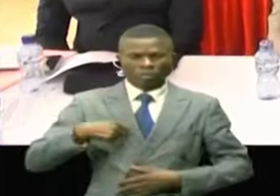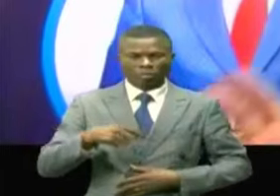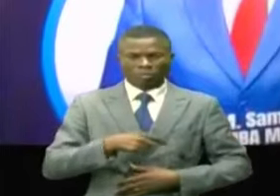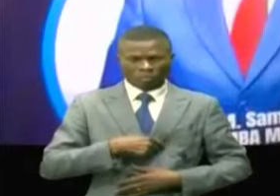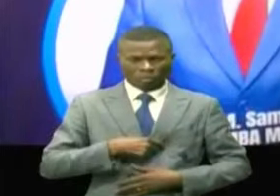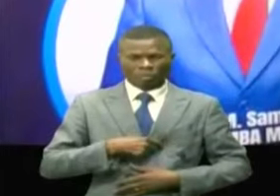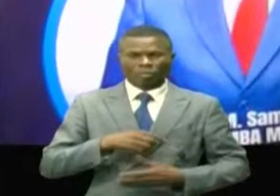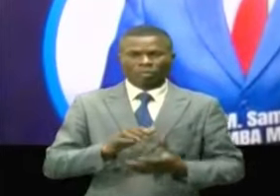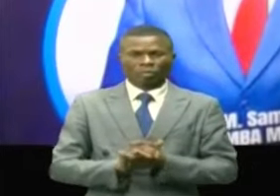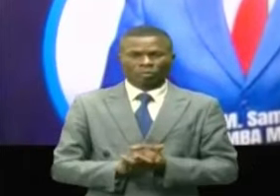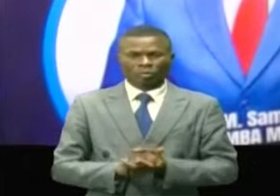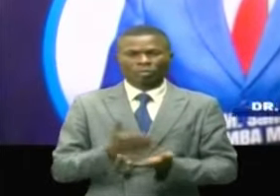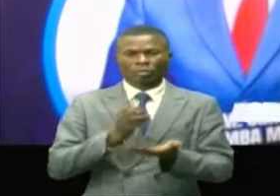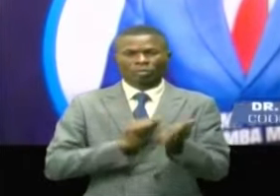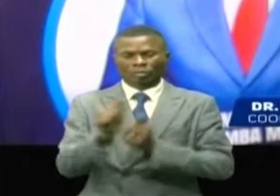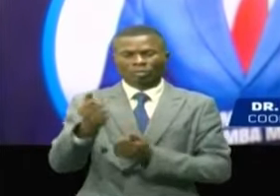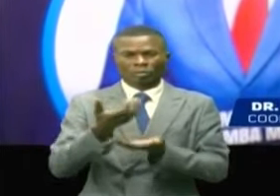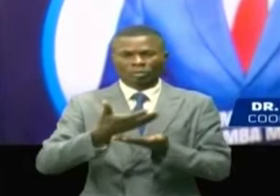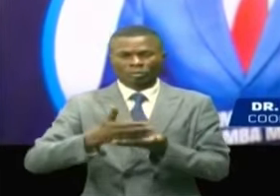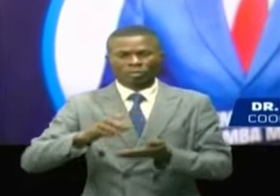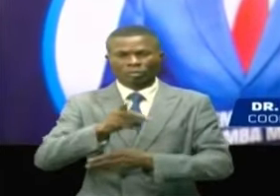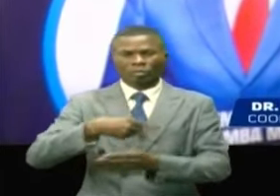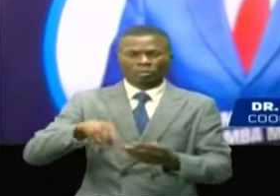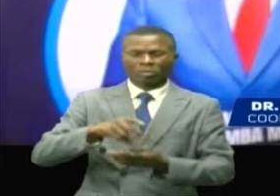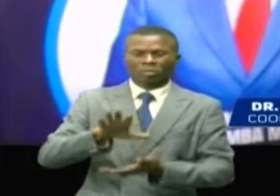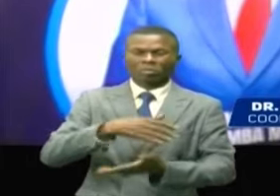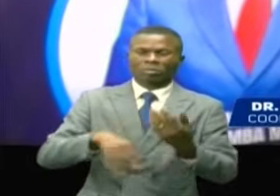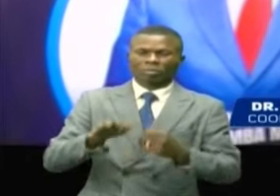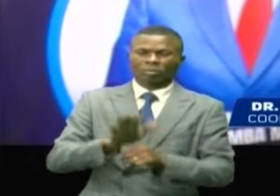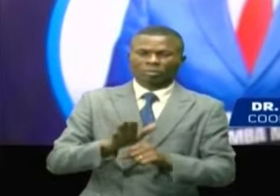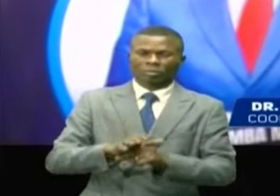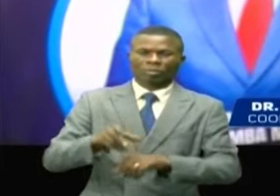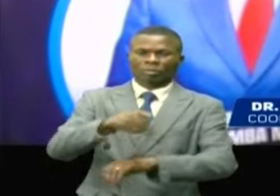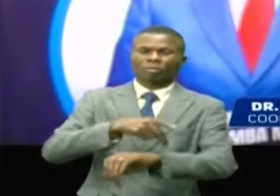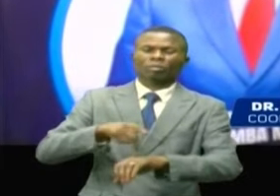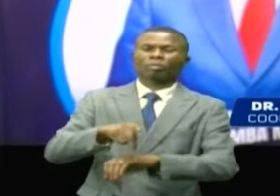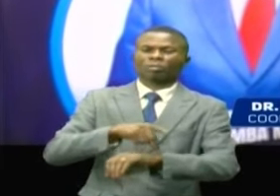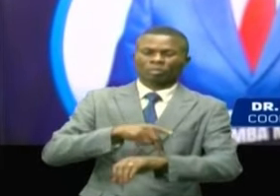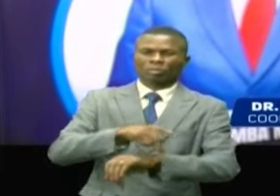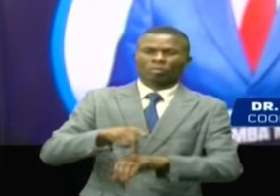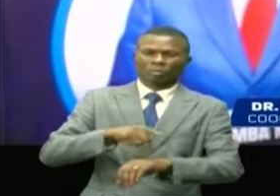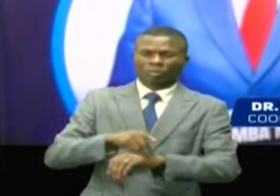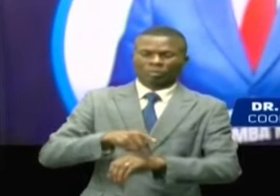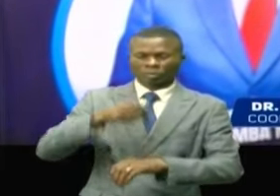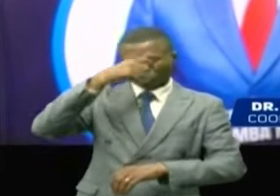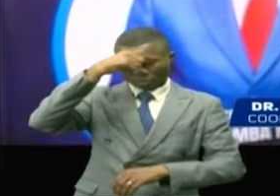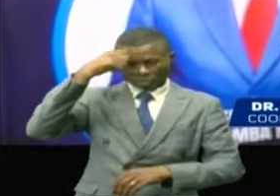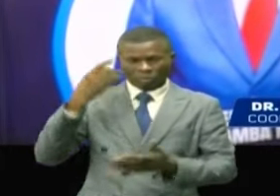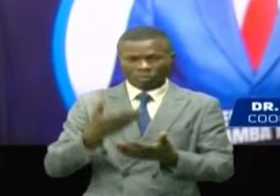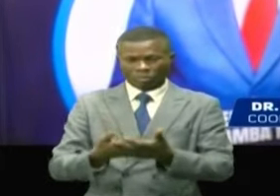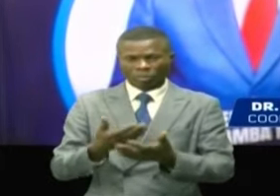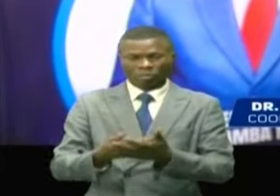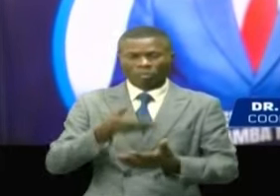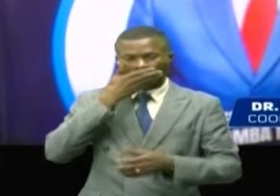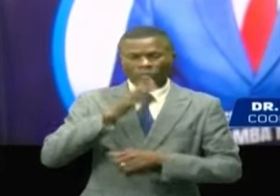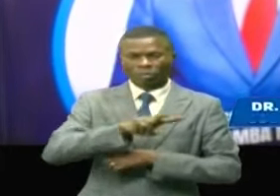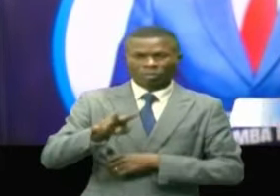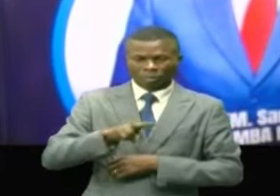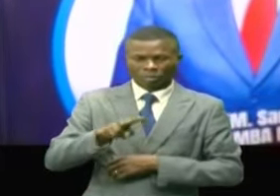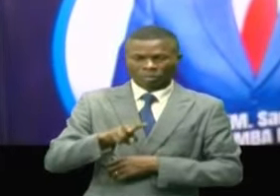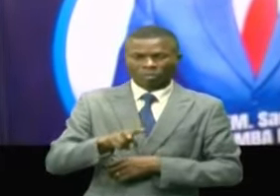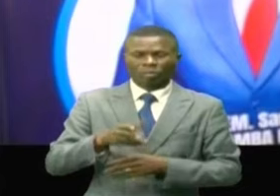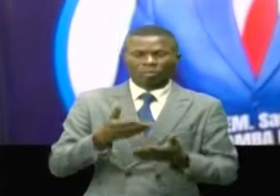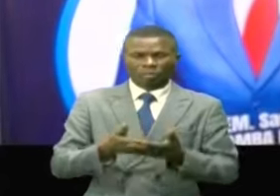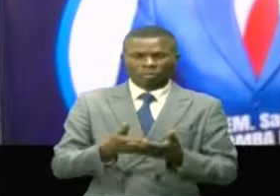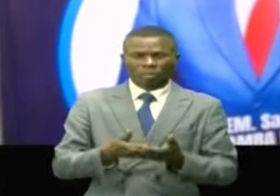passé la période qui était une période broublante la période de de crise maintenant que la covid